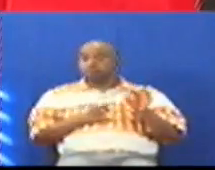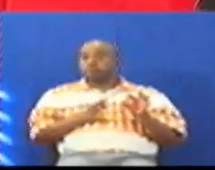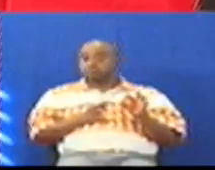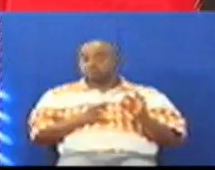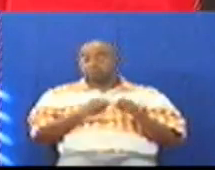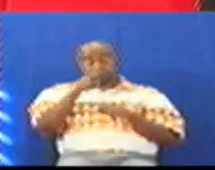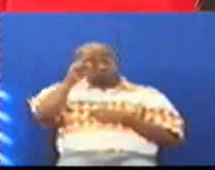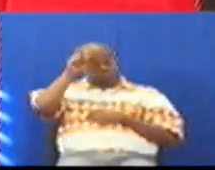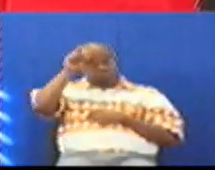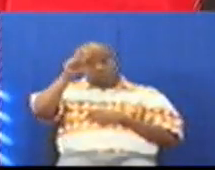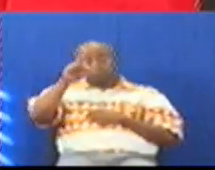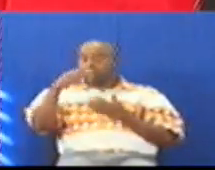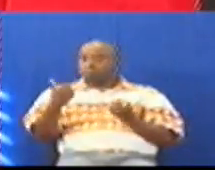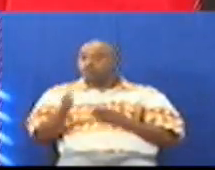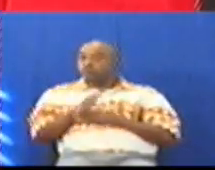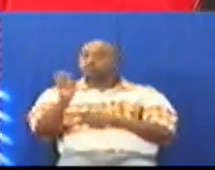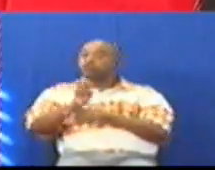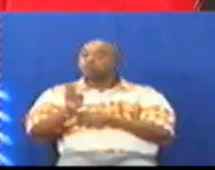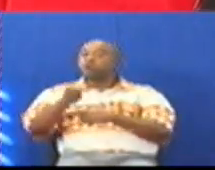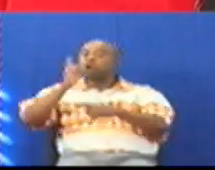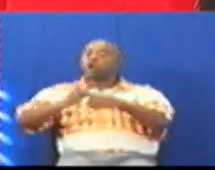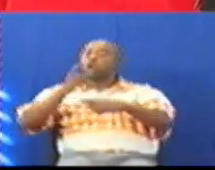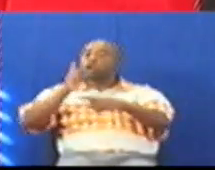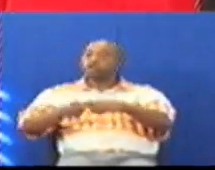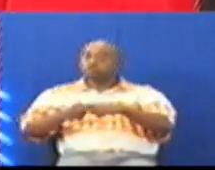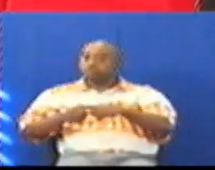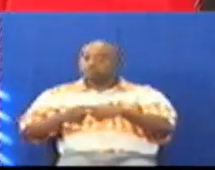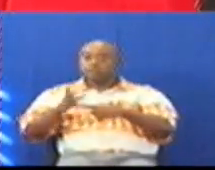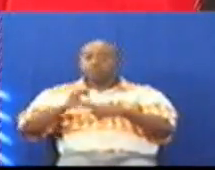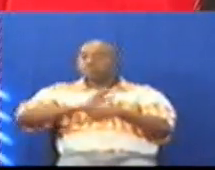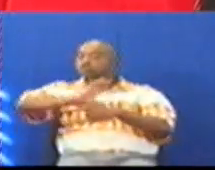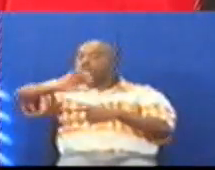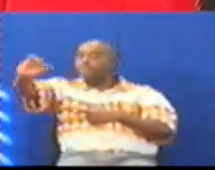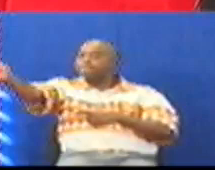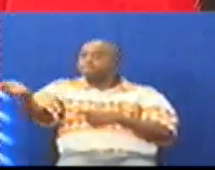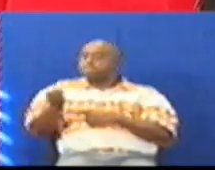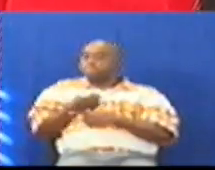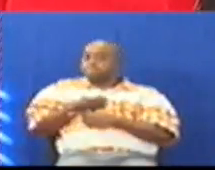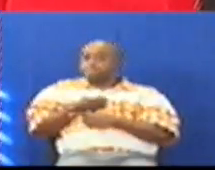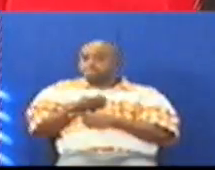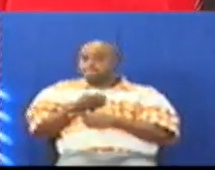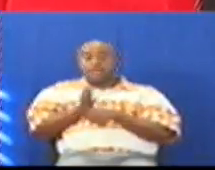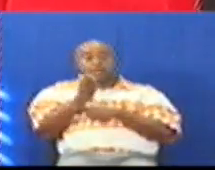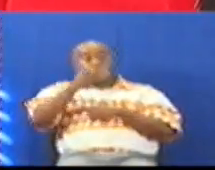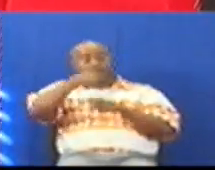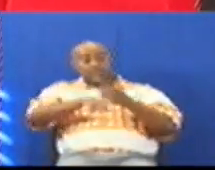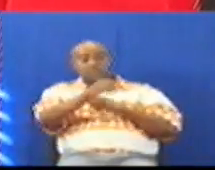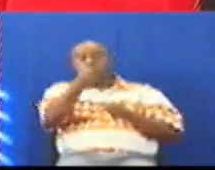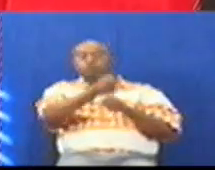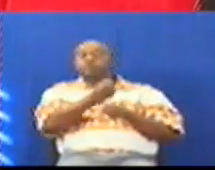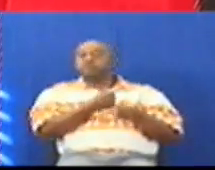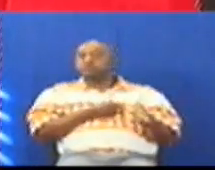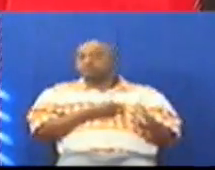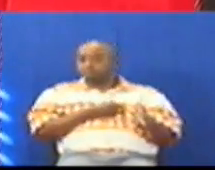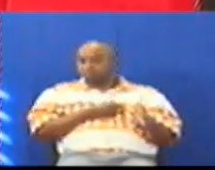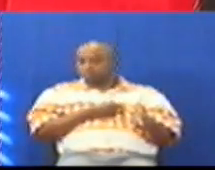korosho, kafanya kazi nzuri sana, usimamizi nzuri na fedha zimerudishwa. Lakini si hilo, akaenda kwenye utumishi. Sasa